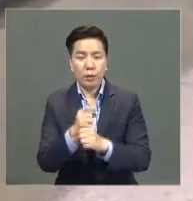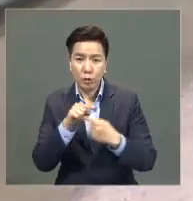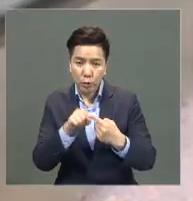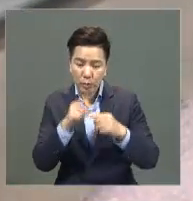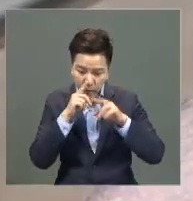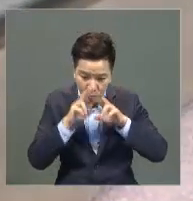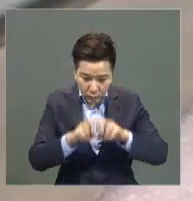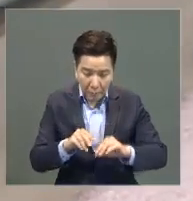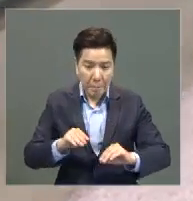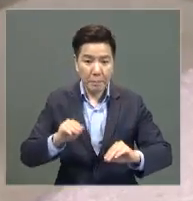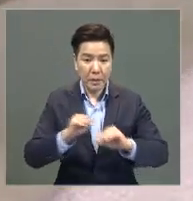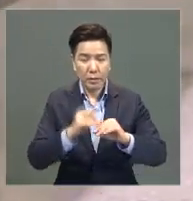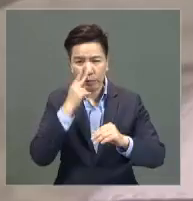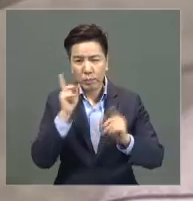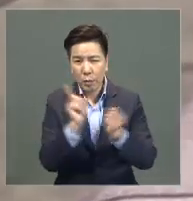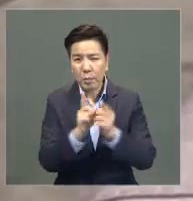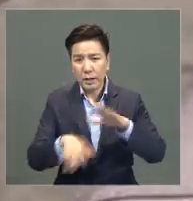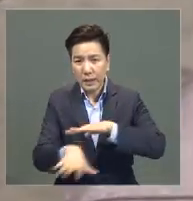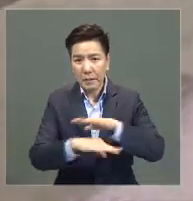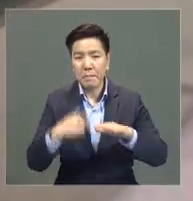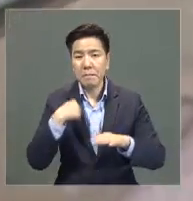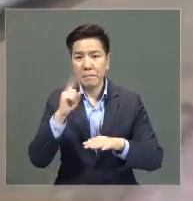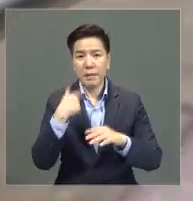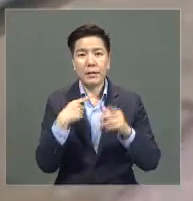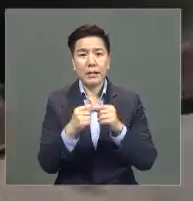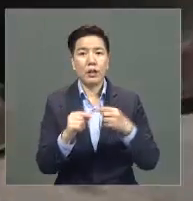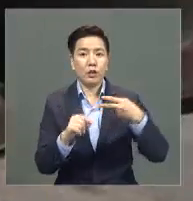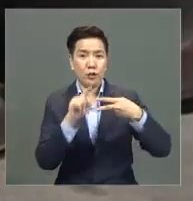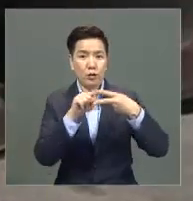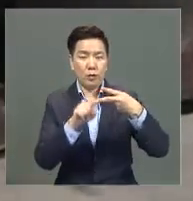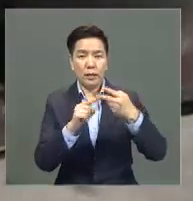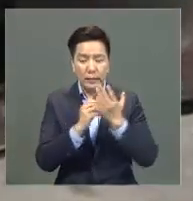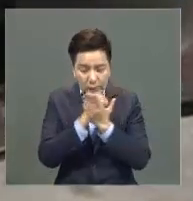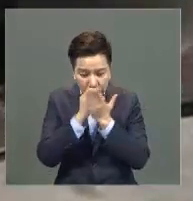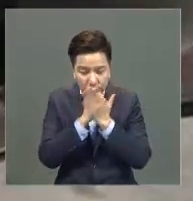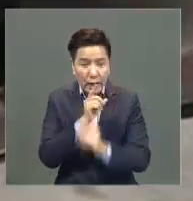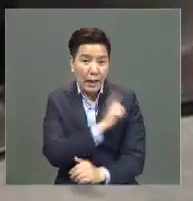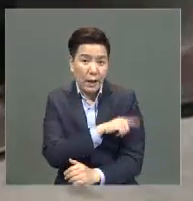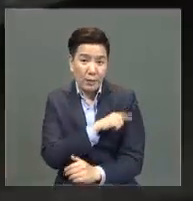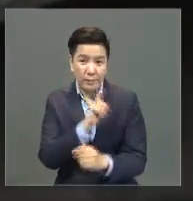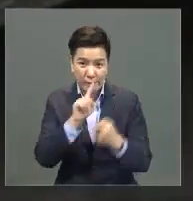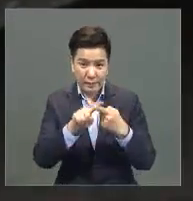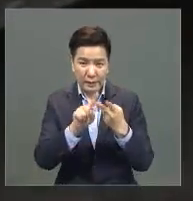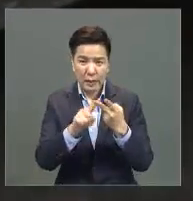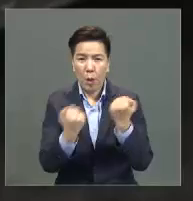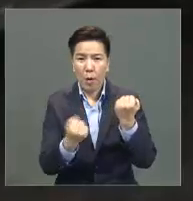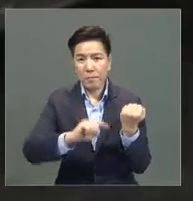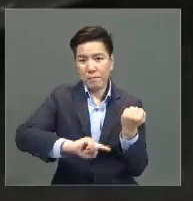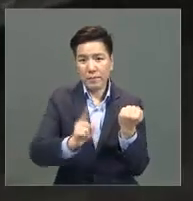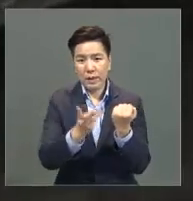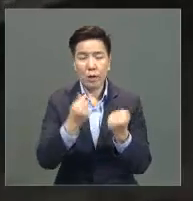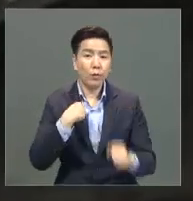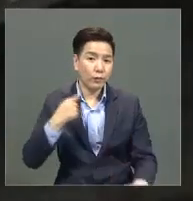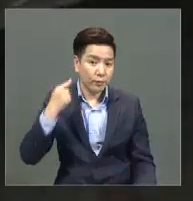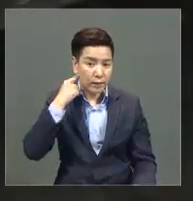ไปสอบคดีเพิ่มหลังจากพบหลักฐานใหม่2เรื่องก็คือเรื่องของการเสพโคเคนแล้วก็เรื่องของความเร็วรถนะครับลองไปฟังร